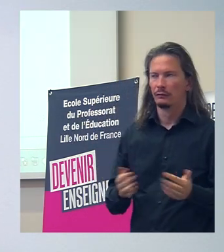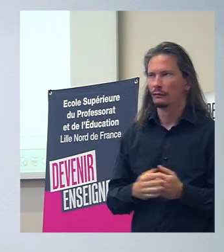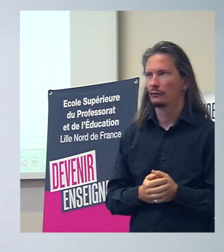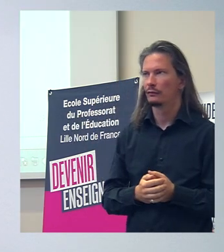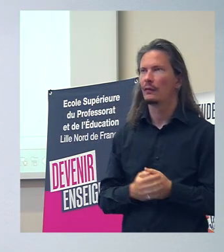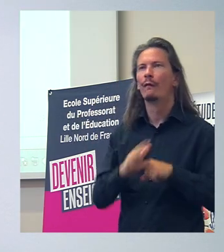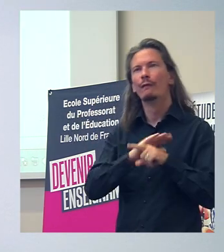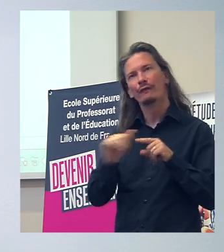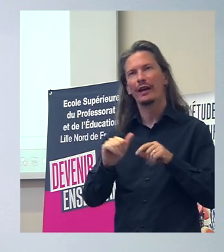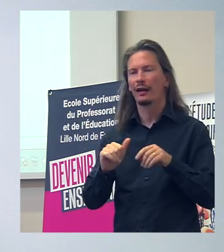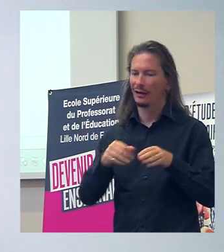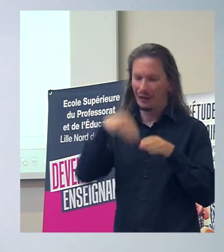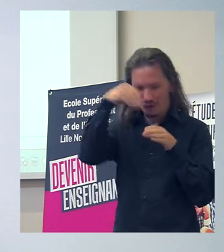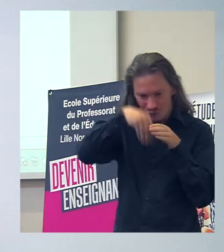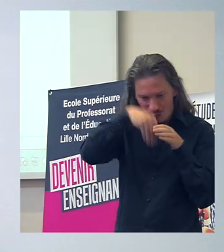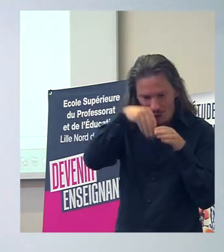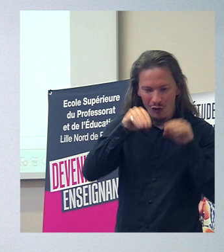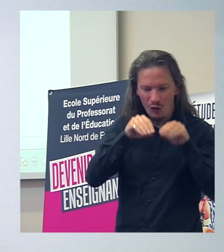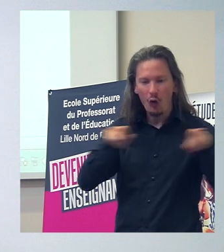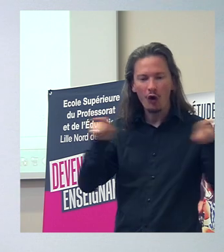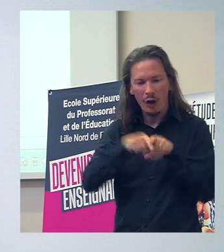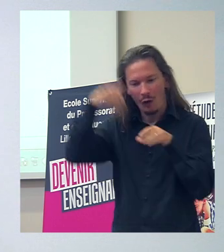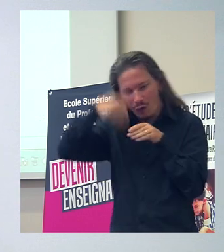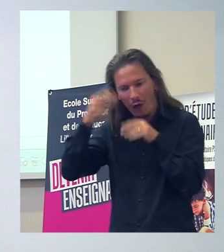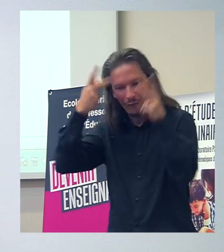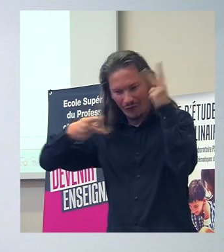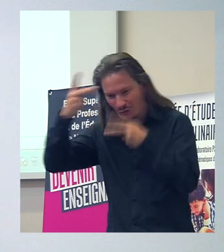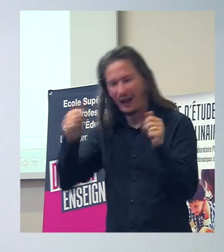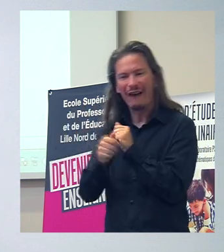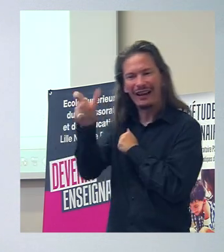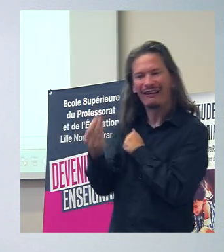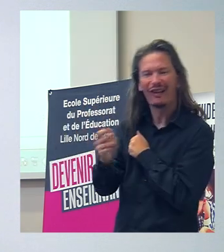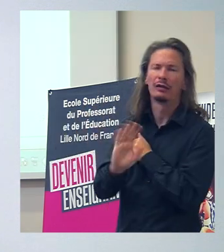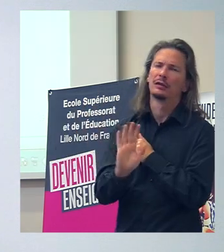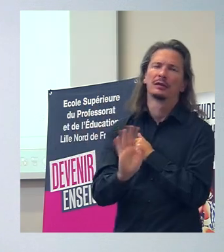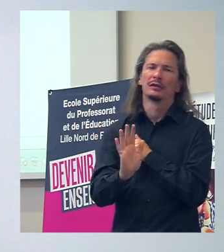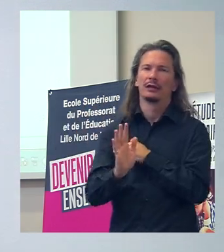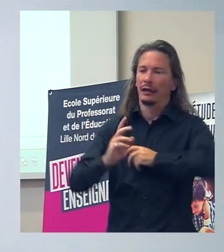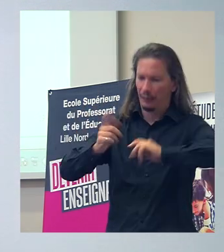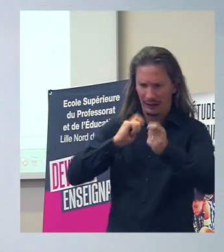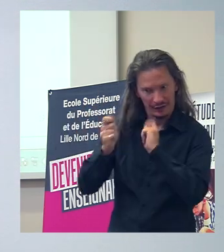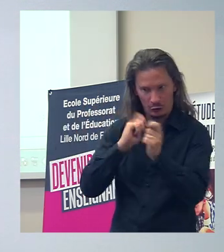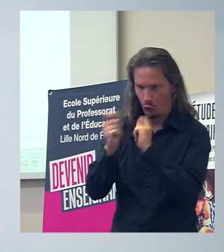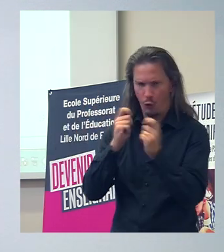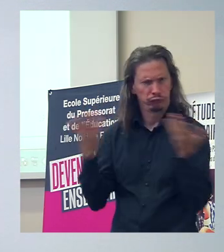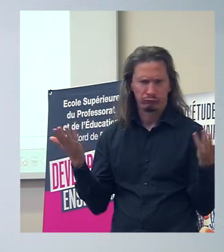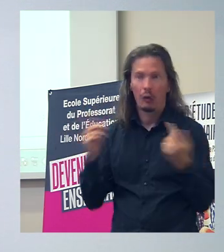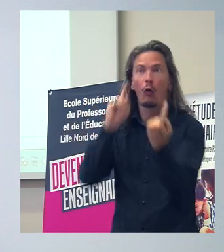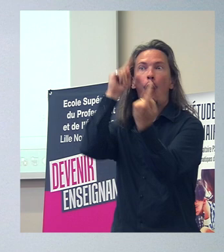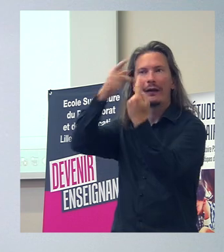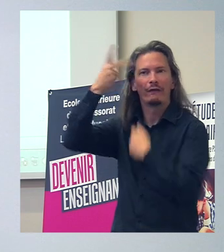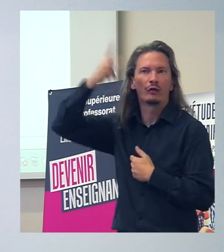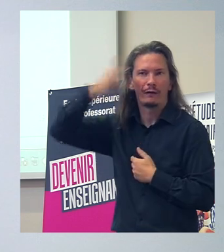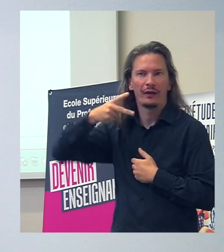qu'on fait là un contenu disciplinaire philosophique. Pas du tout. La discussion à visée philosophique, le